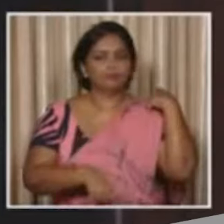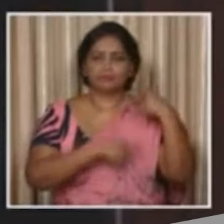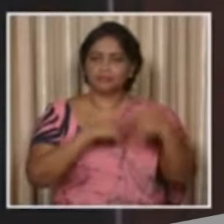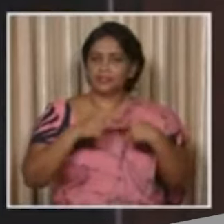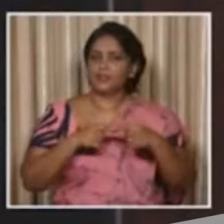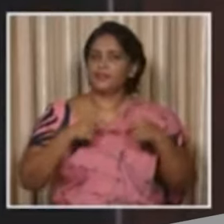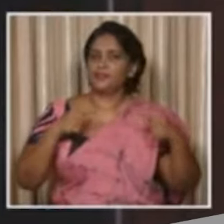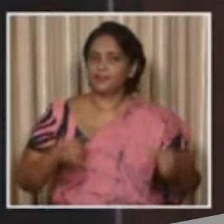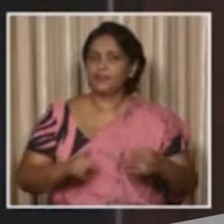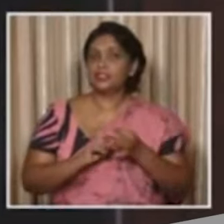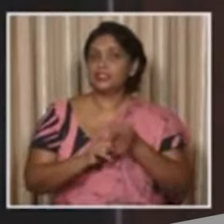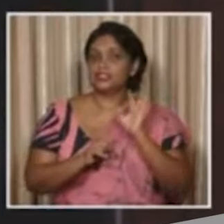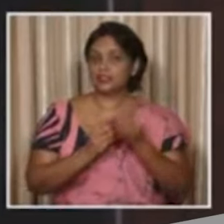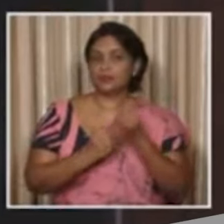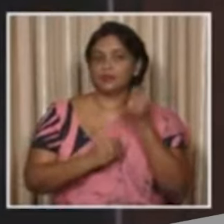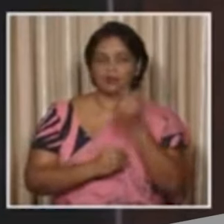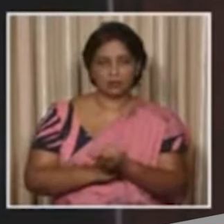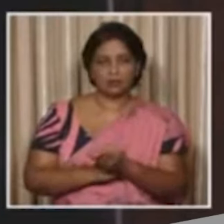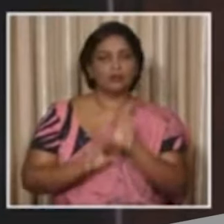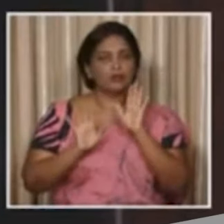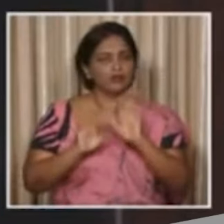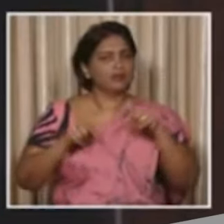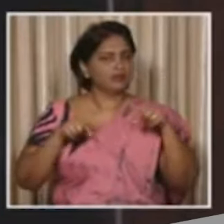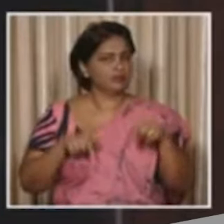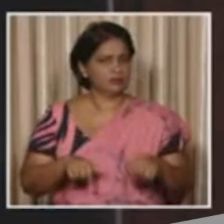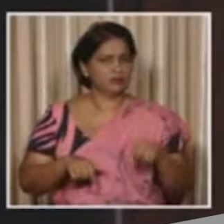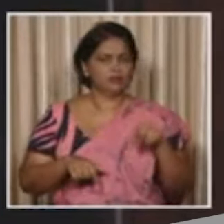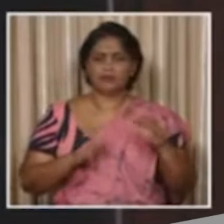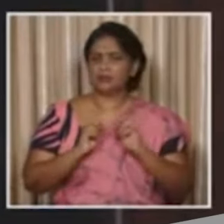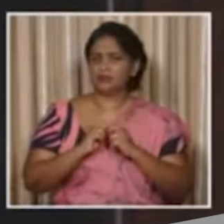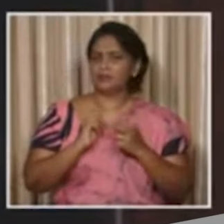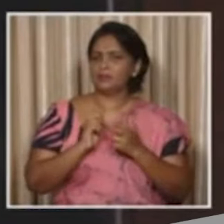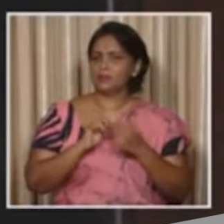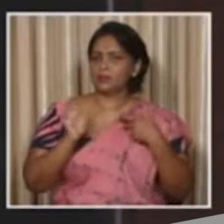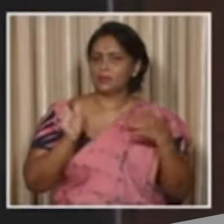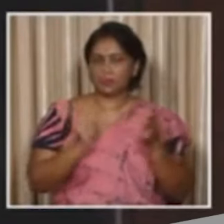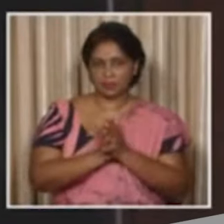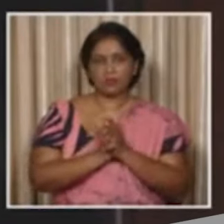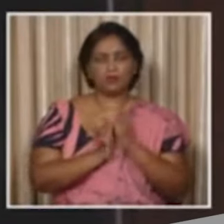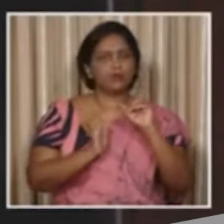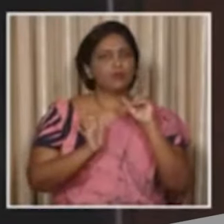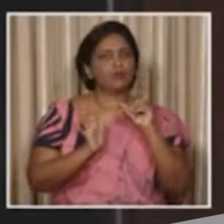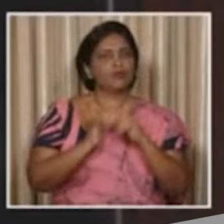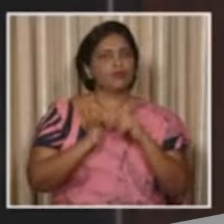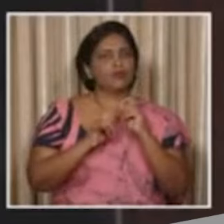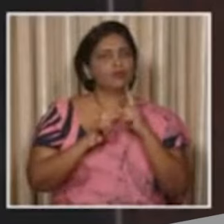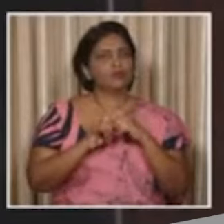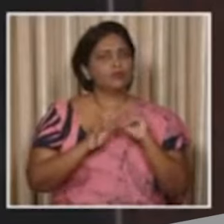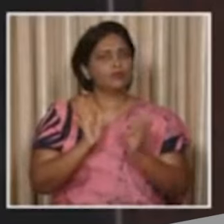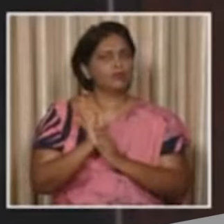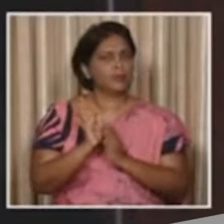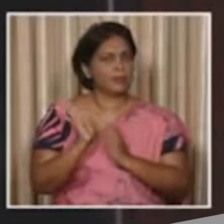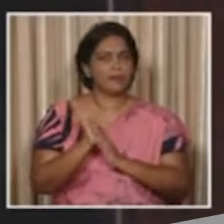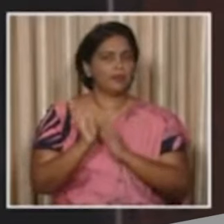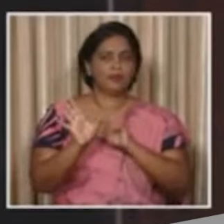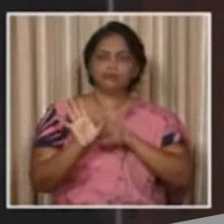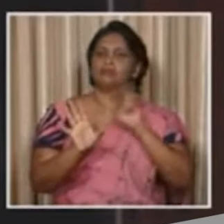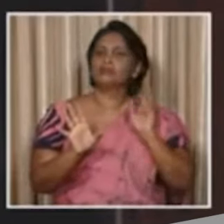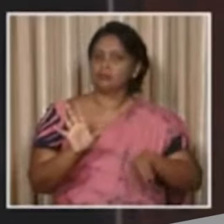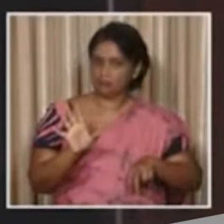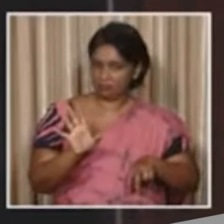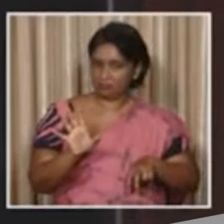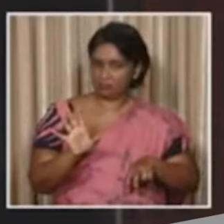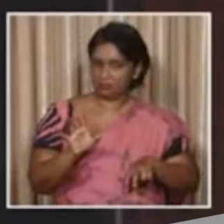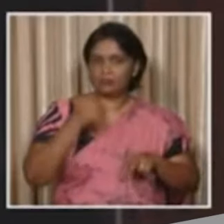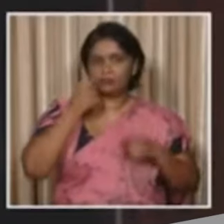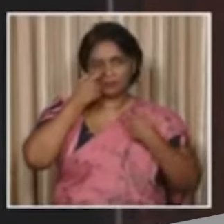විපක්ෂයට සභාපතිත්වය ලබා දුන්නේ. නමුත් මේ වෙනකොට මේ අර්බුදියත් එක්ක මේ කෝප් කමිටුවේ අත් වශයෙන් සමාජිකත්වයෙන් මම ඉල්ලාස් වෙනවා.